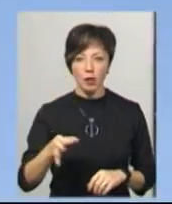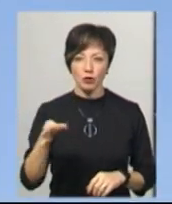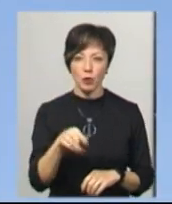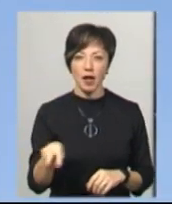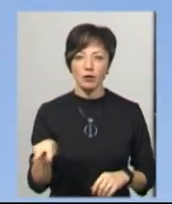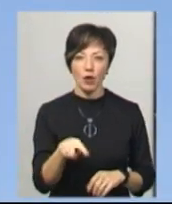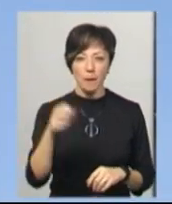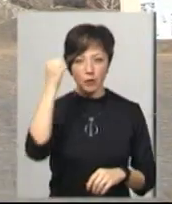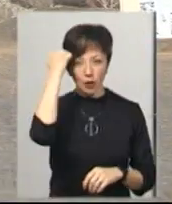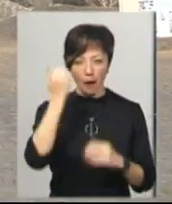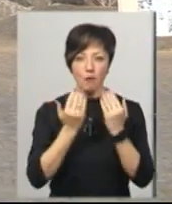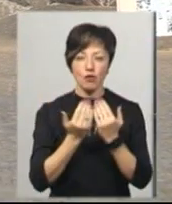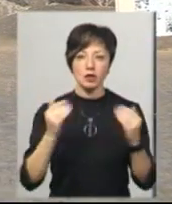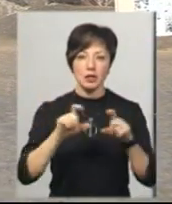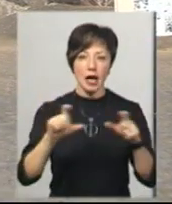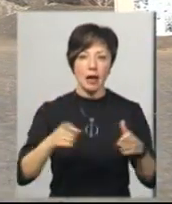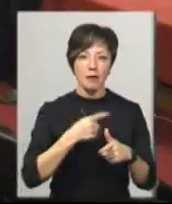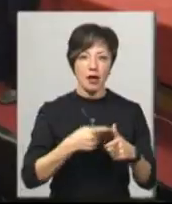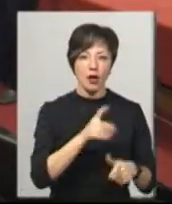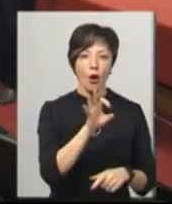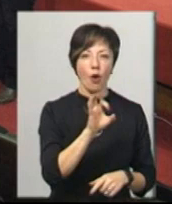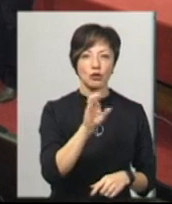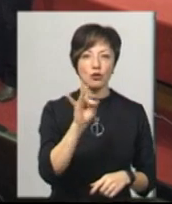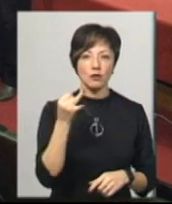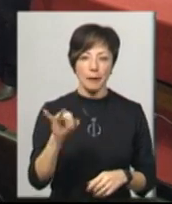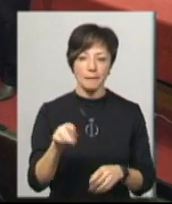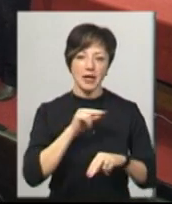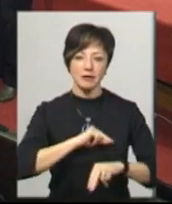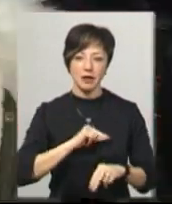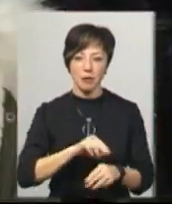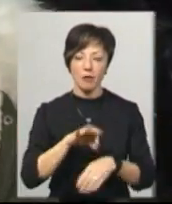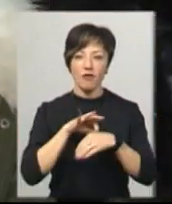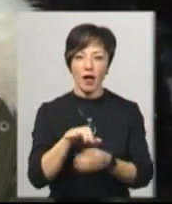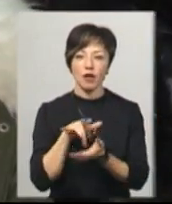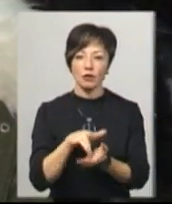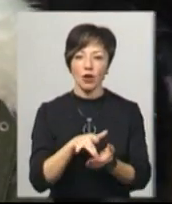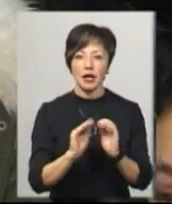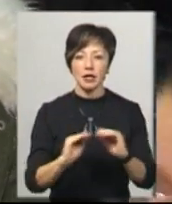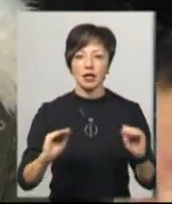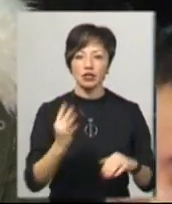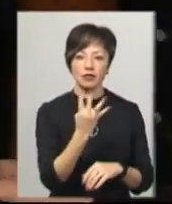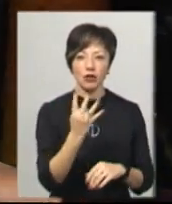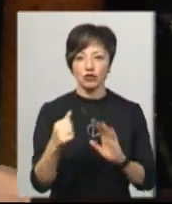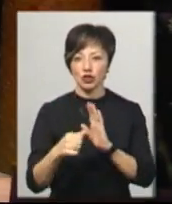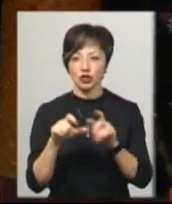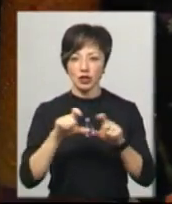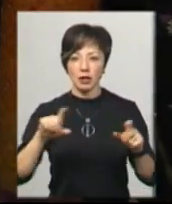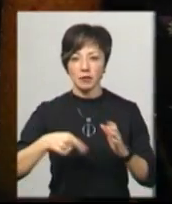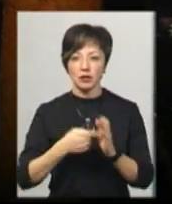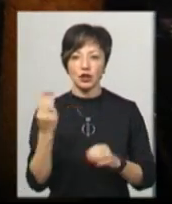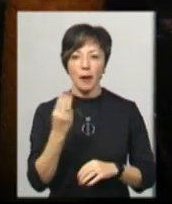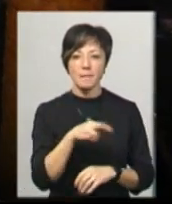літературно-меморіальному музеї Миколи Островського працівники закладу провели екскурсію для учнів четвертої та шостої шкіл Шепетівки. Микола